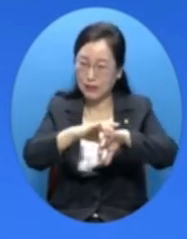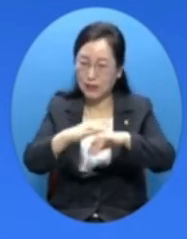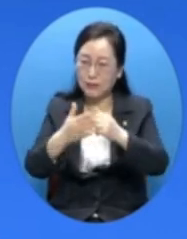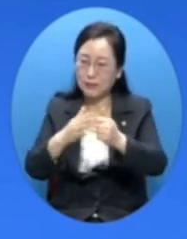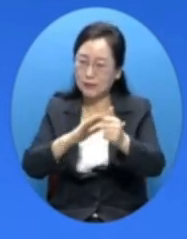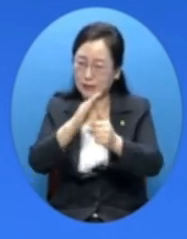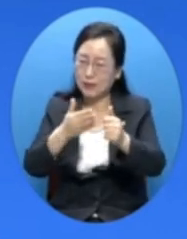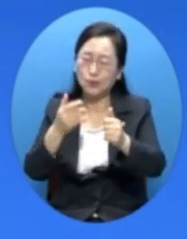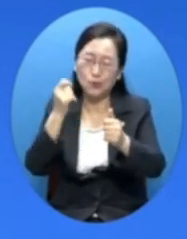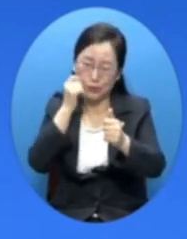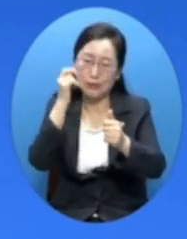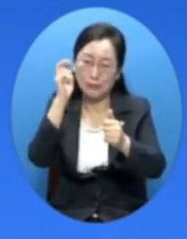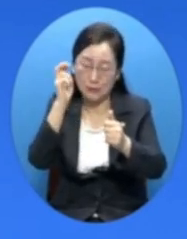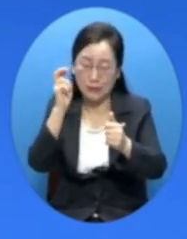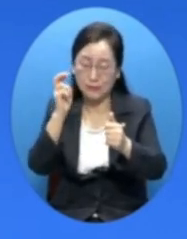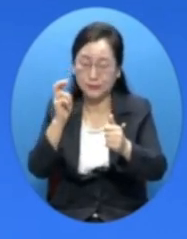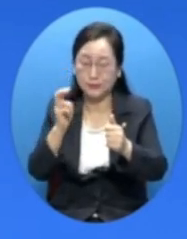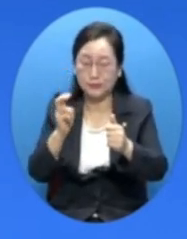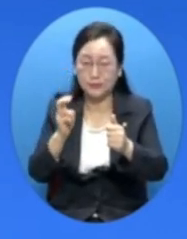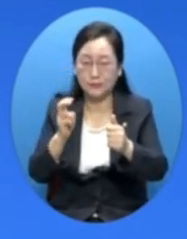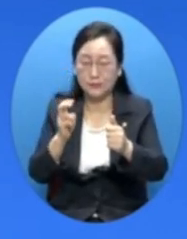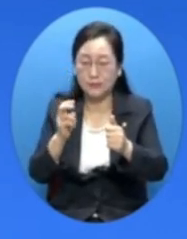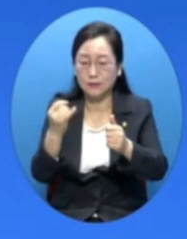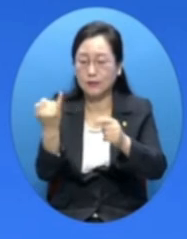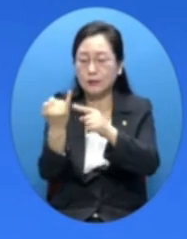그래서 사고 났다고 전화하니까